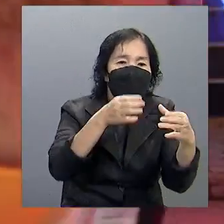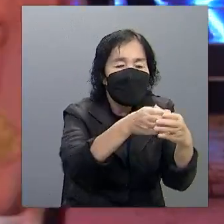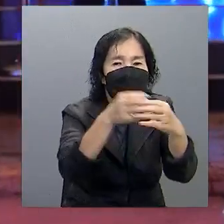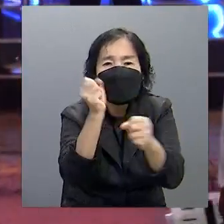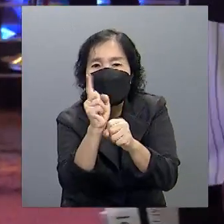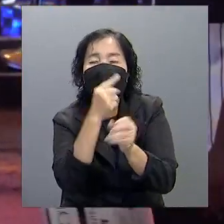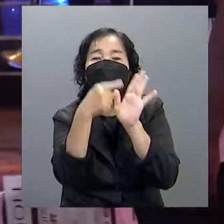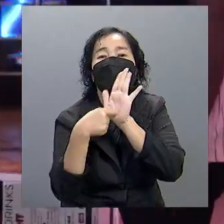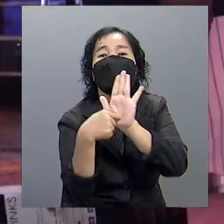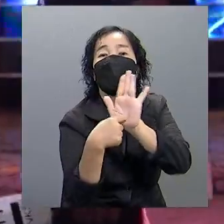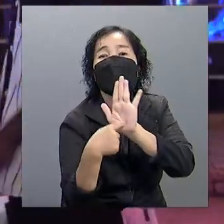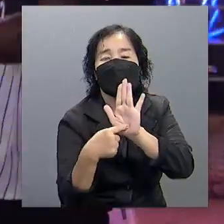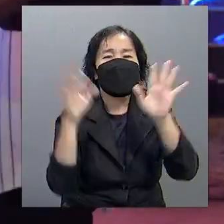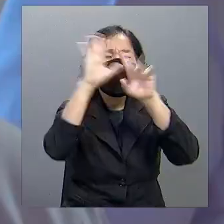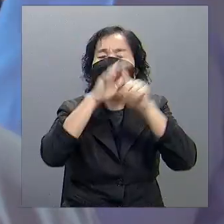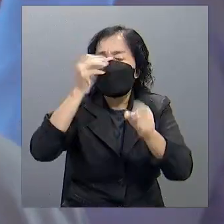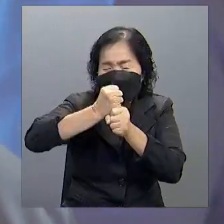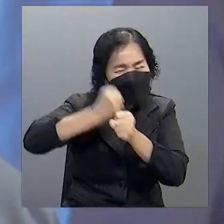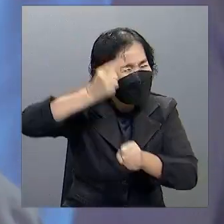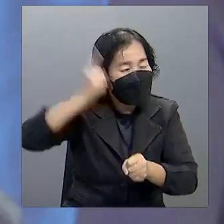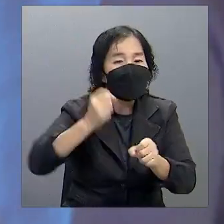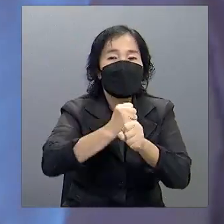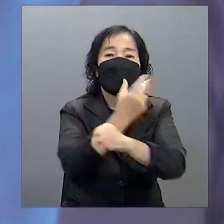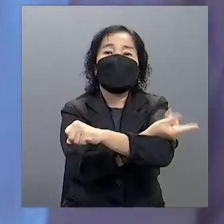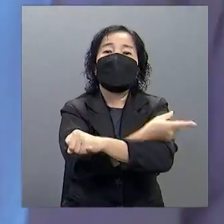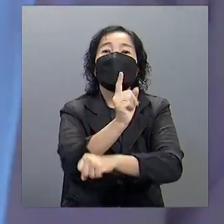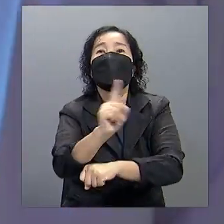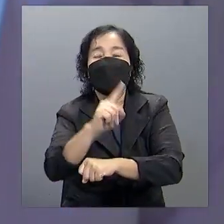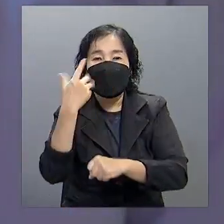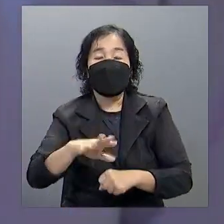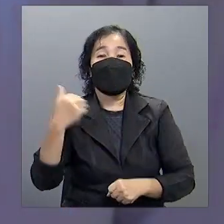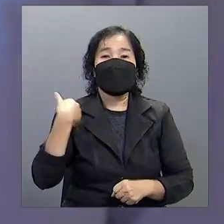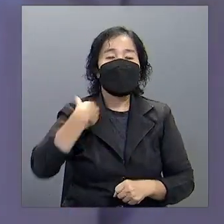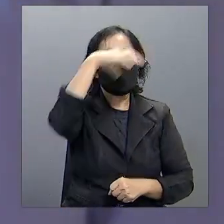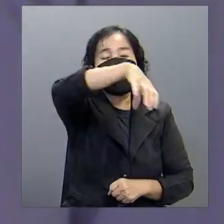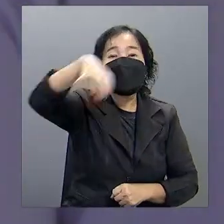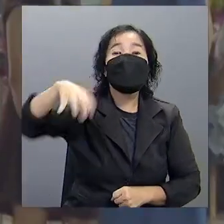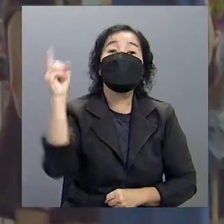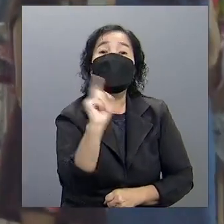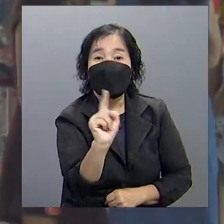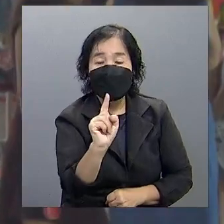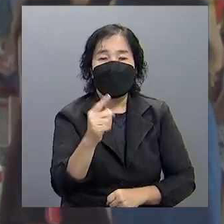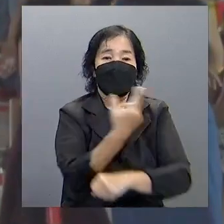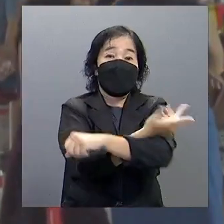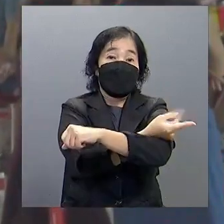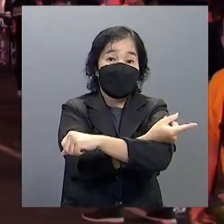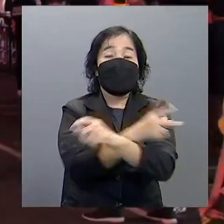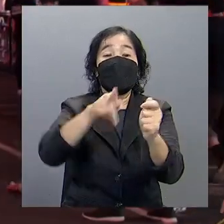ทำเหมือนกับเวลาทำงานจริงๆในทุกๆขั้นตอนและจะมีที่ไหนที่เหมาะไปกว่าหาดป่าตองยามค่ำคืน